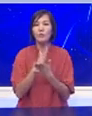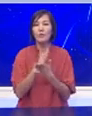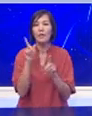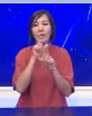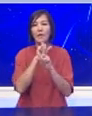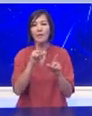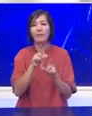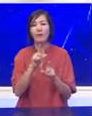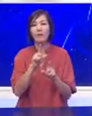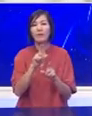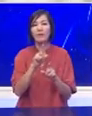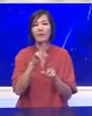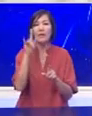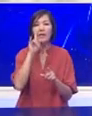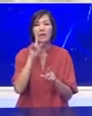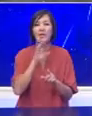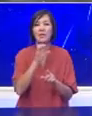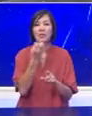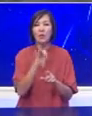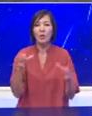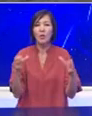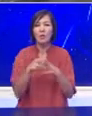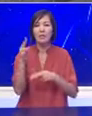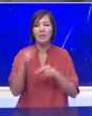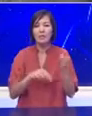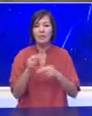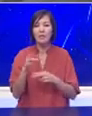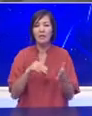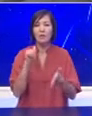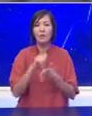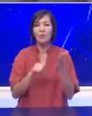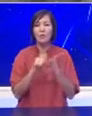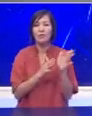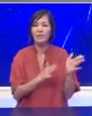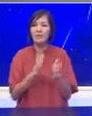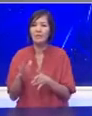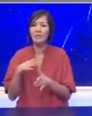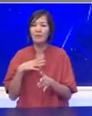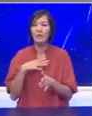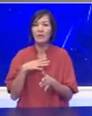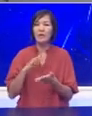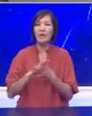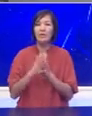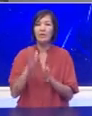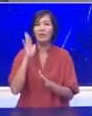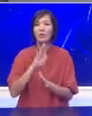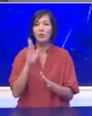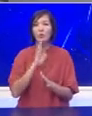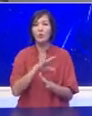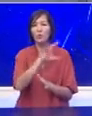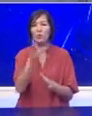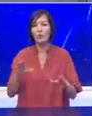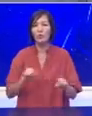Ғимаратты BI Global компаниясы салған. Олар олқылықтарды реттеп жатыр. Айтуларынша, бұл жағдайға су құбырының жарылуы себеп